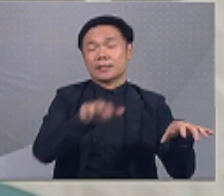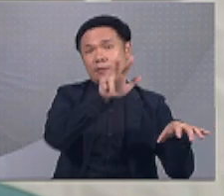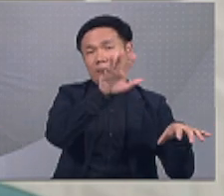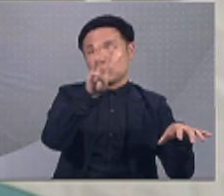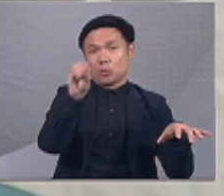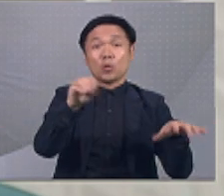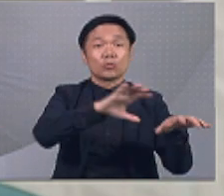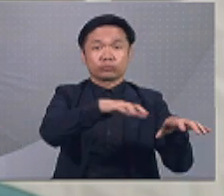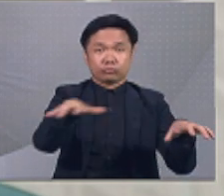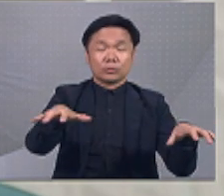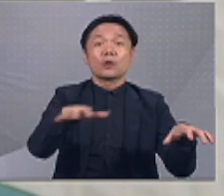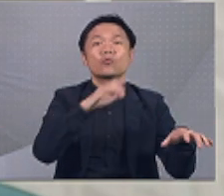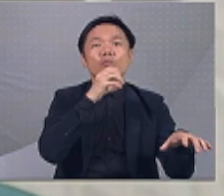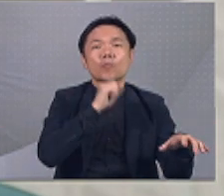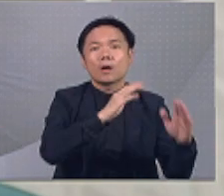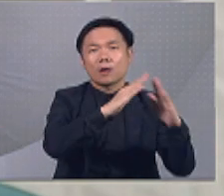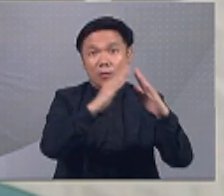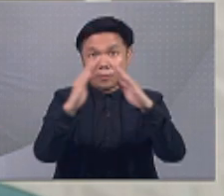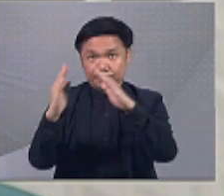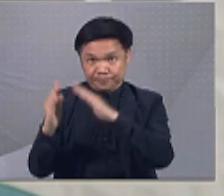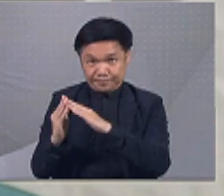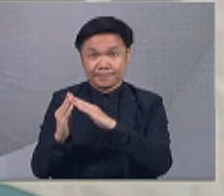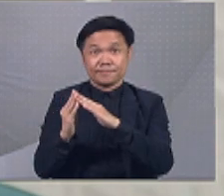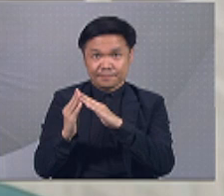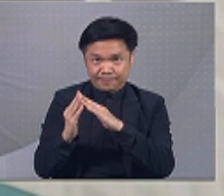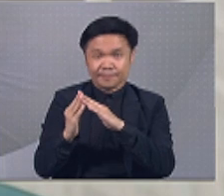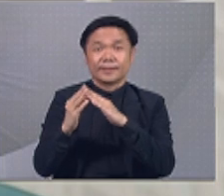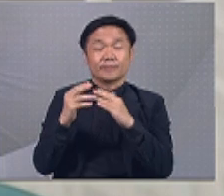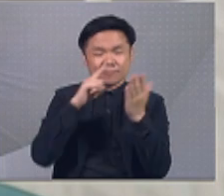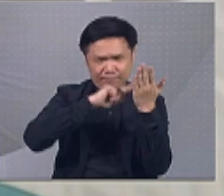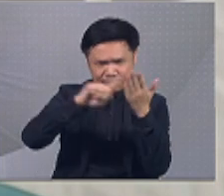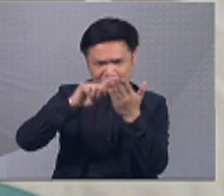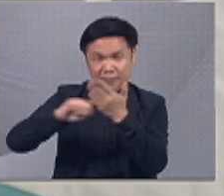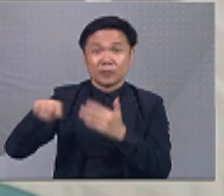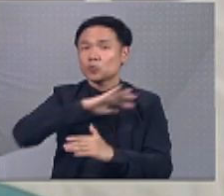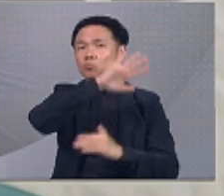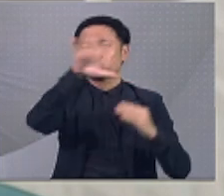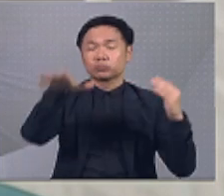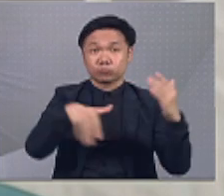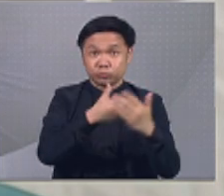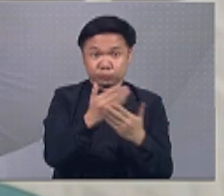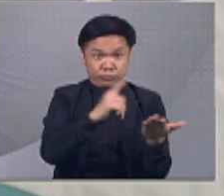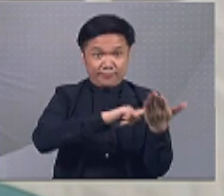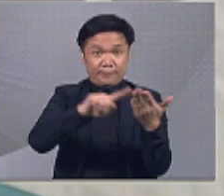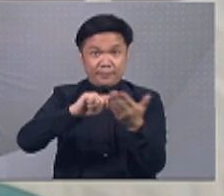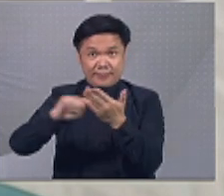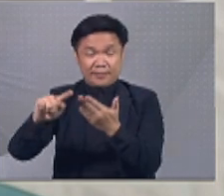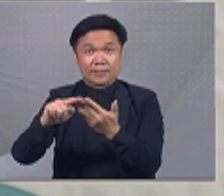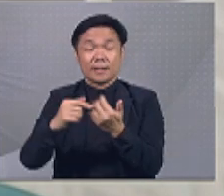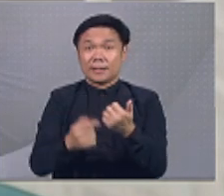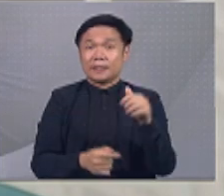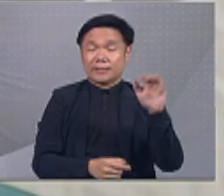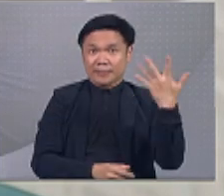gemes sehingga 3 Jun 2020 jumlah penghuni penjaga dan kaki tangannya terlebih plastida